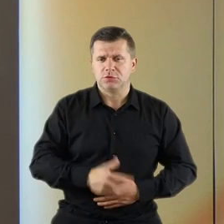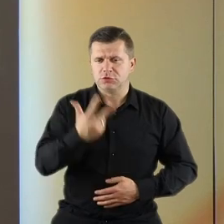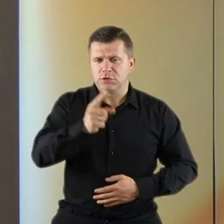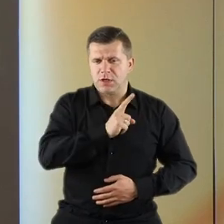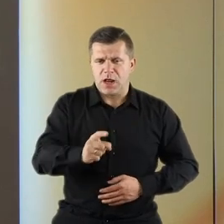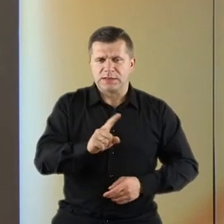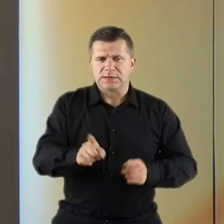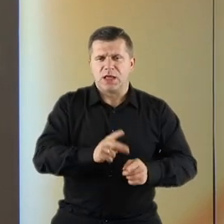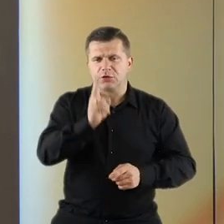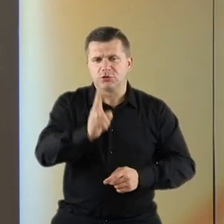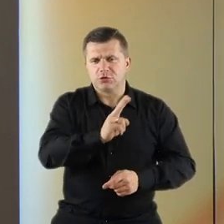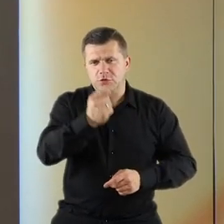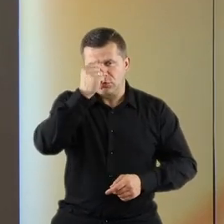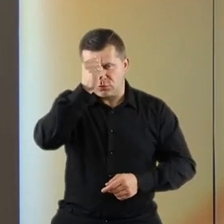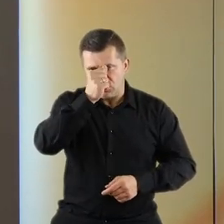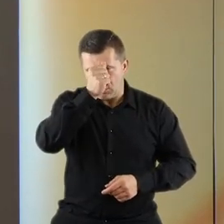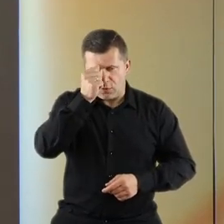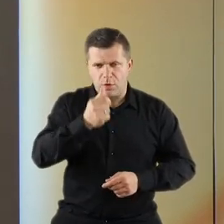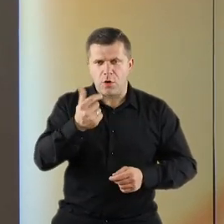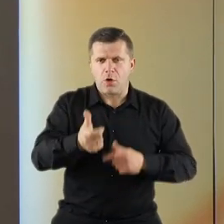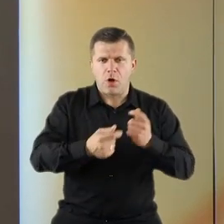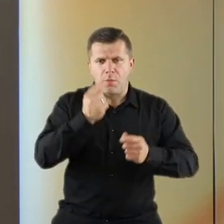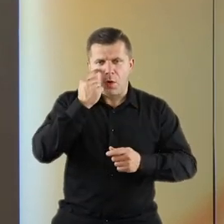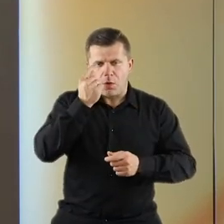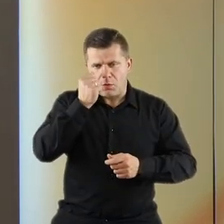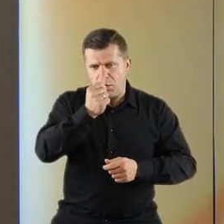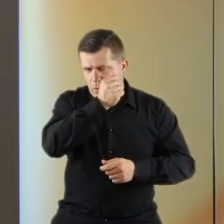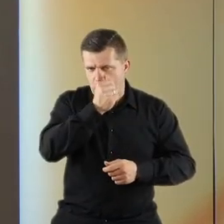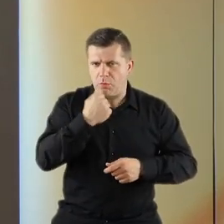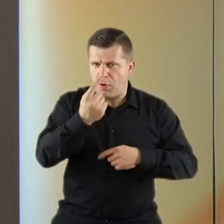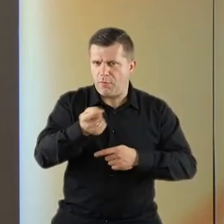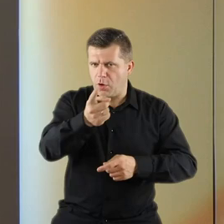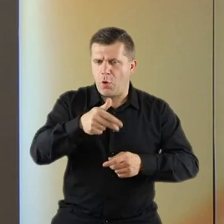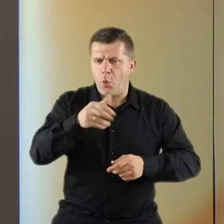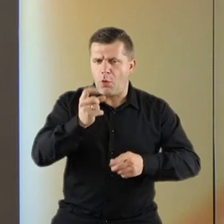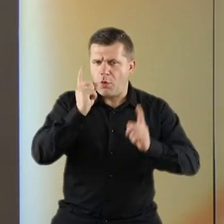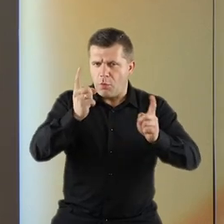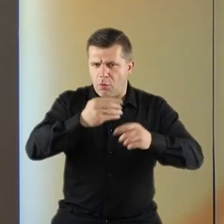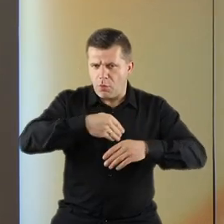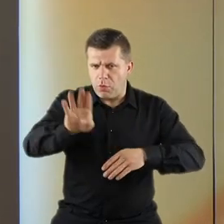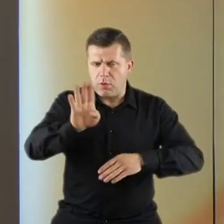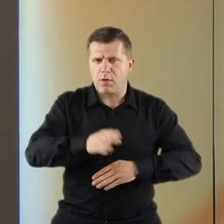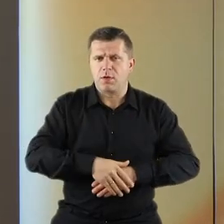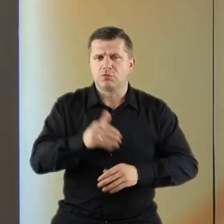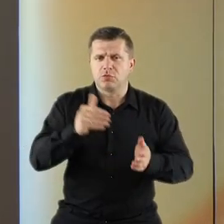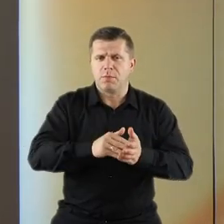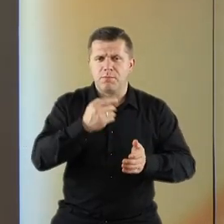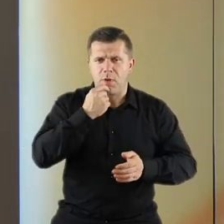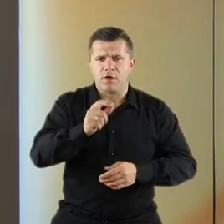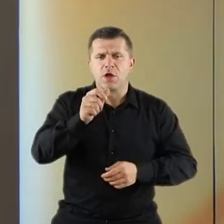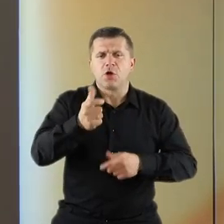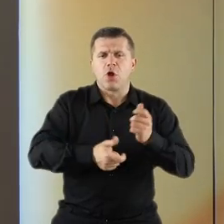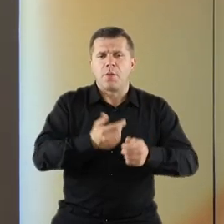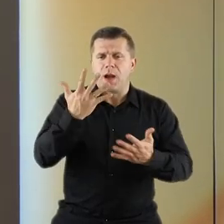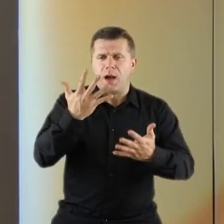krzyżami zrobiła to jest na czole i na obu oczach potem jeszcze powiedziała uroki furch chłodniej a trzeba jeszcze powiedzieć że krzyżyki